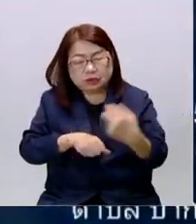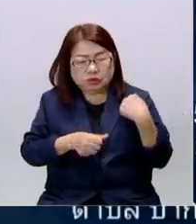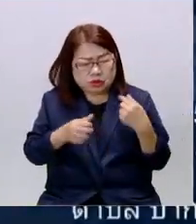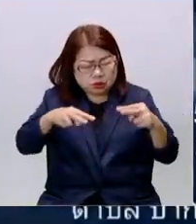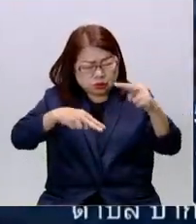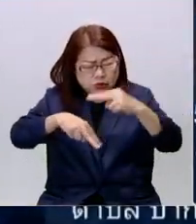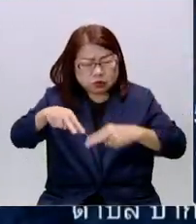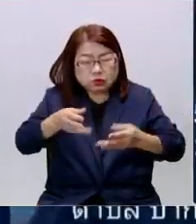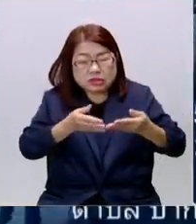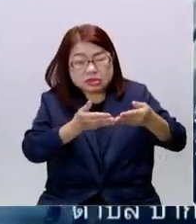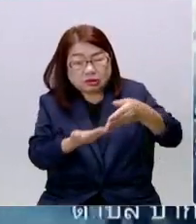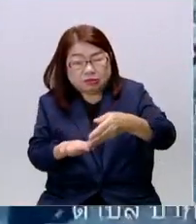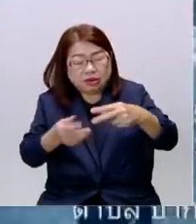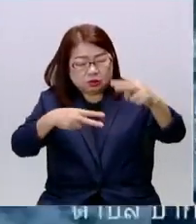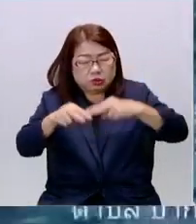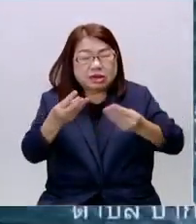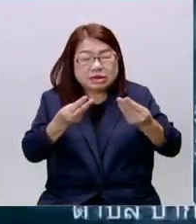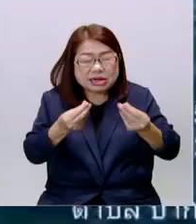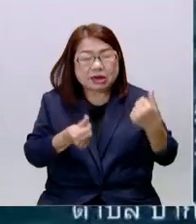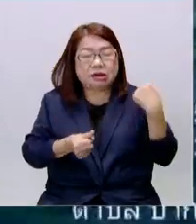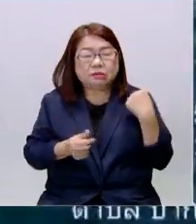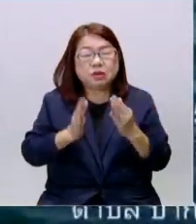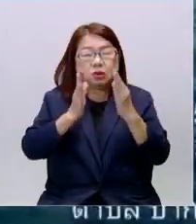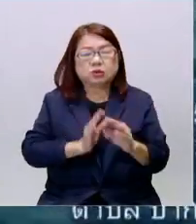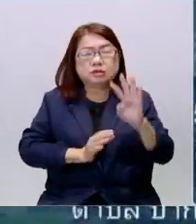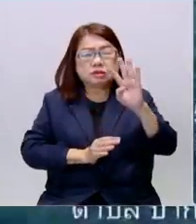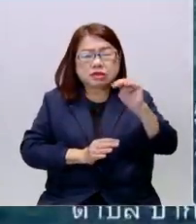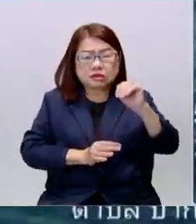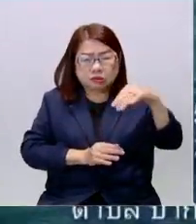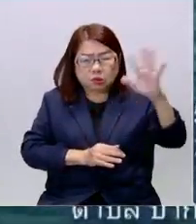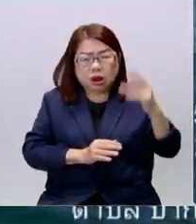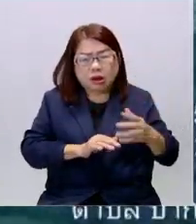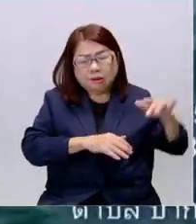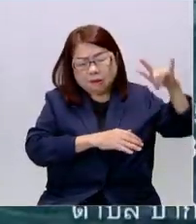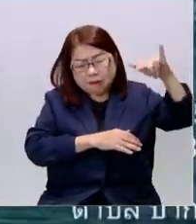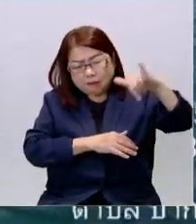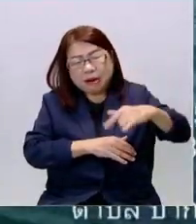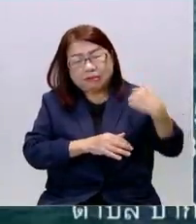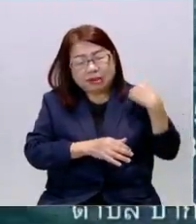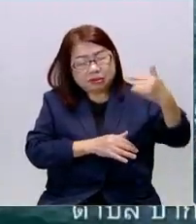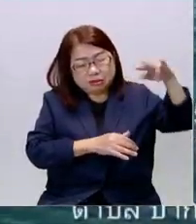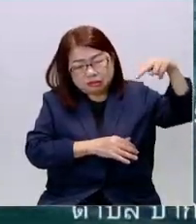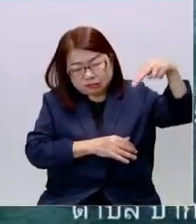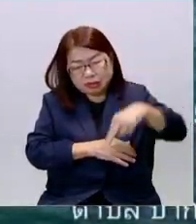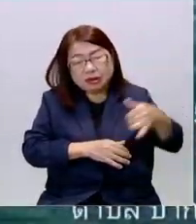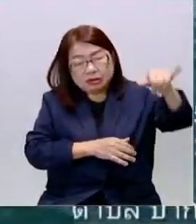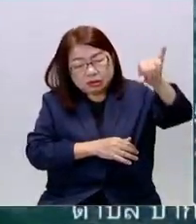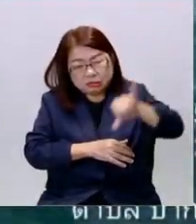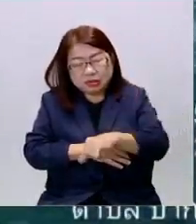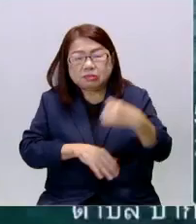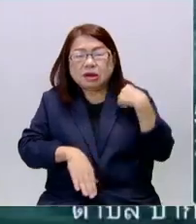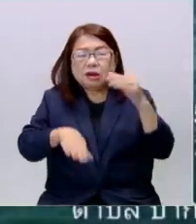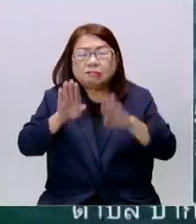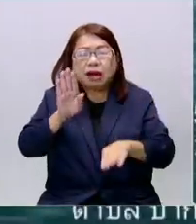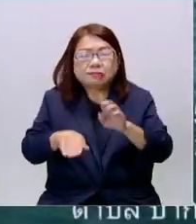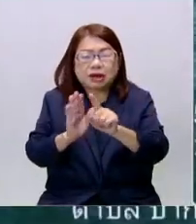ากขึ้นโดยใช้นักประดาน้ำราว40กว่านายในการดำน้ำลงไปซึ่งใช้เวลาในการปฏิบัติงานนั้นจะใช้ชุดละ10นาทีใน